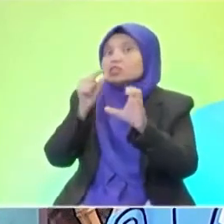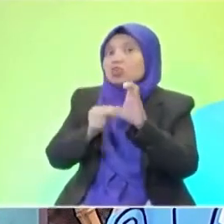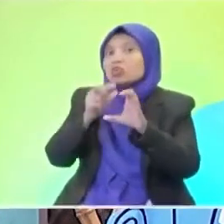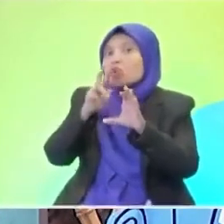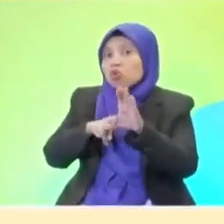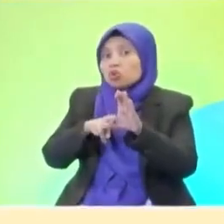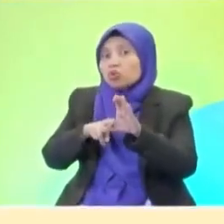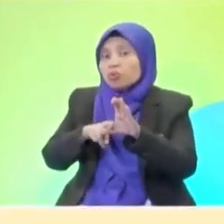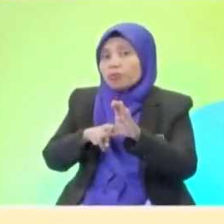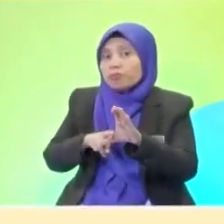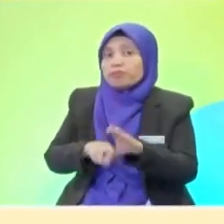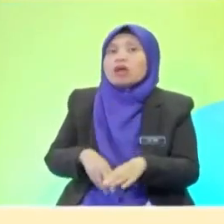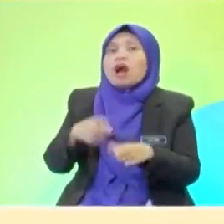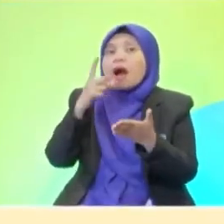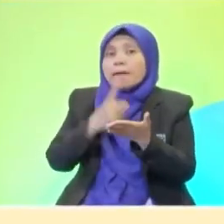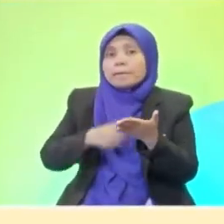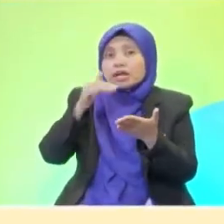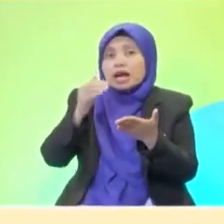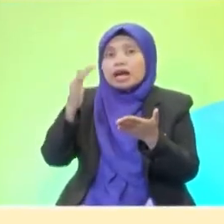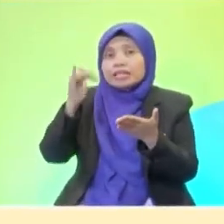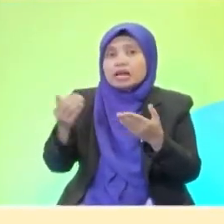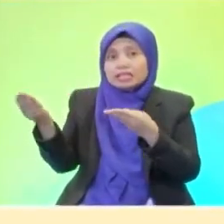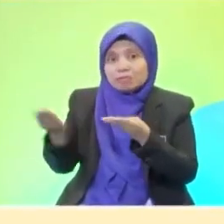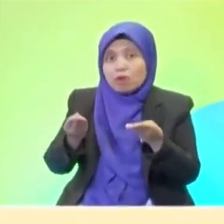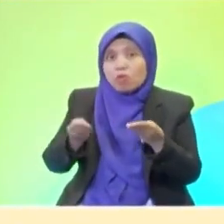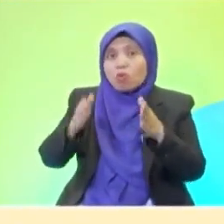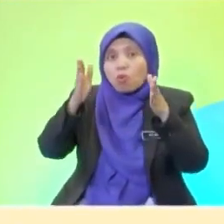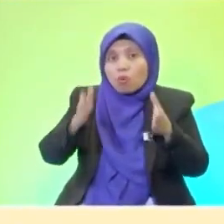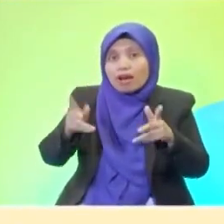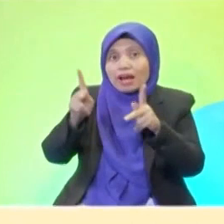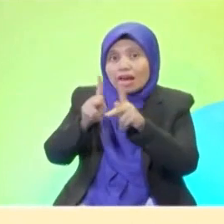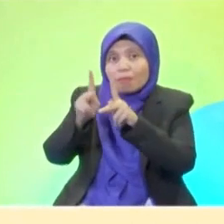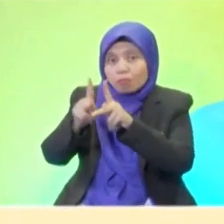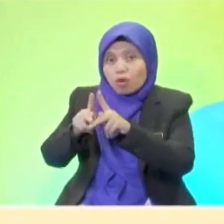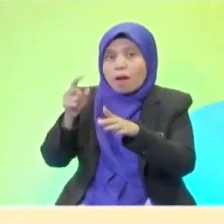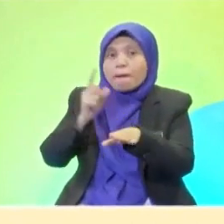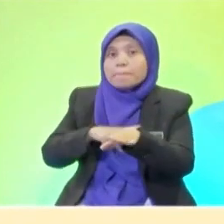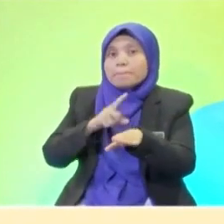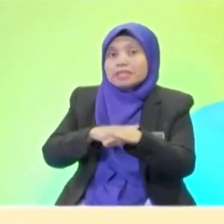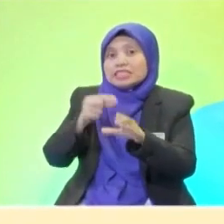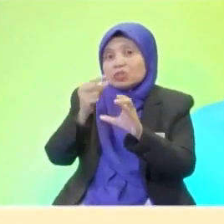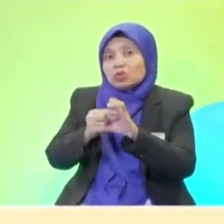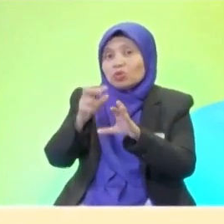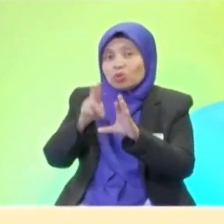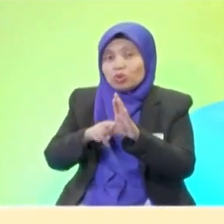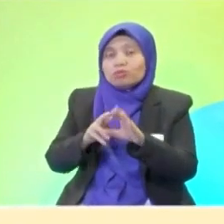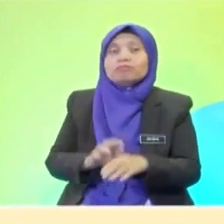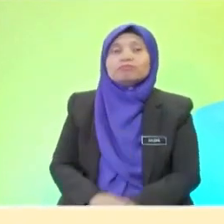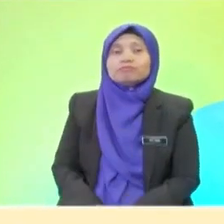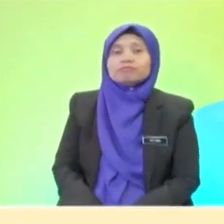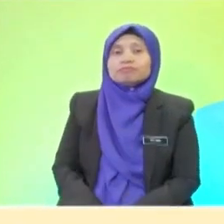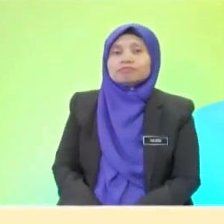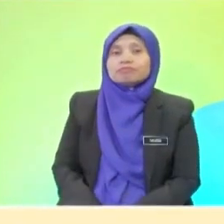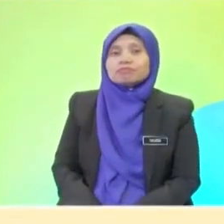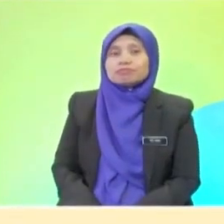apakah yang dibawa oleh penduduk Kampung ketika bergotong-royong Mana dia Mana dia semua Oke